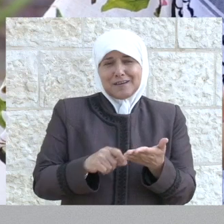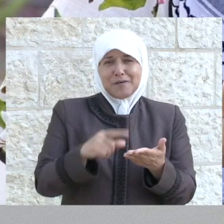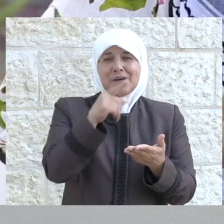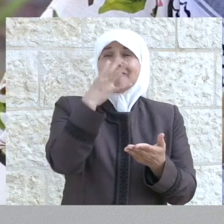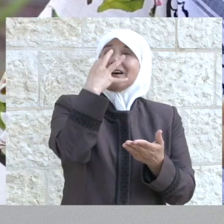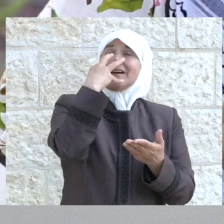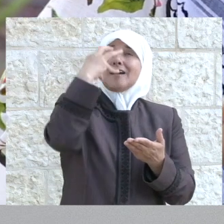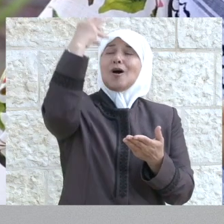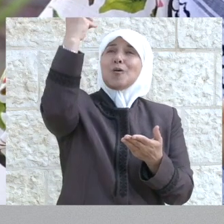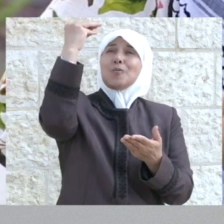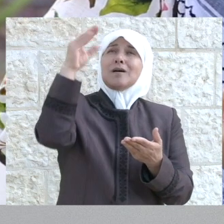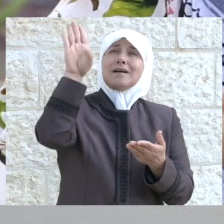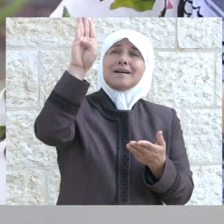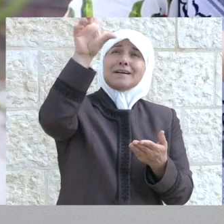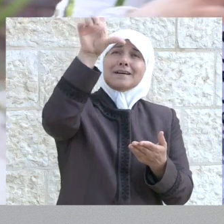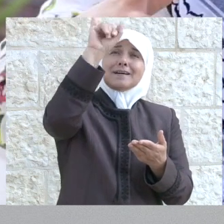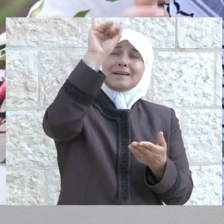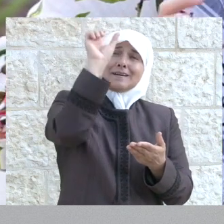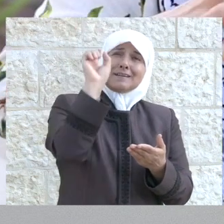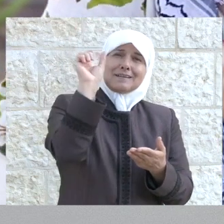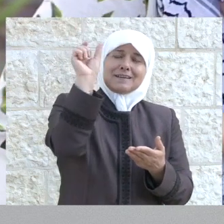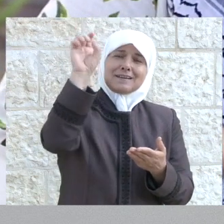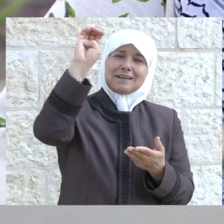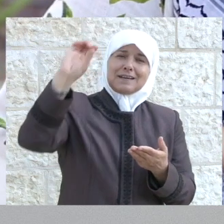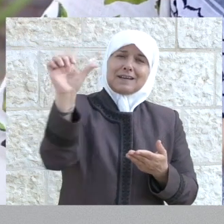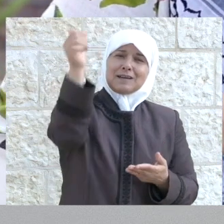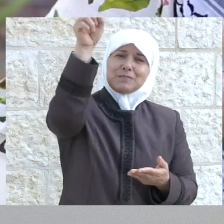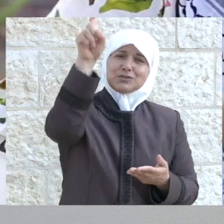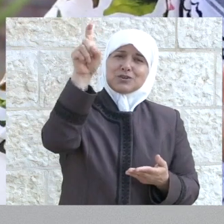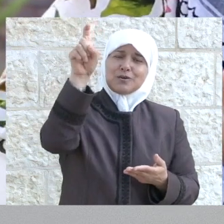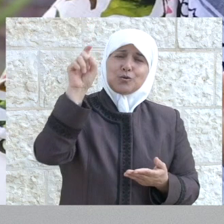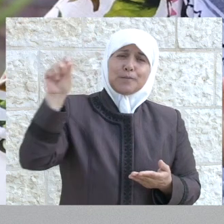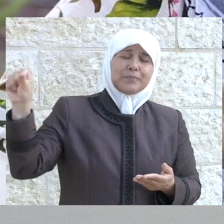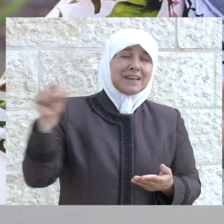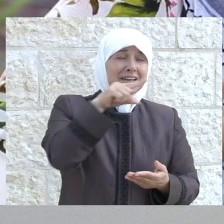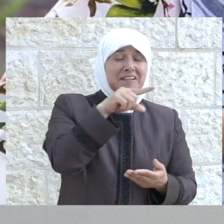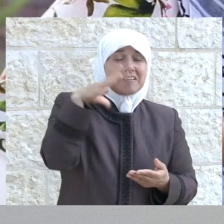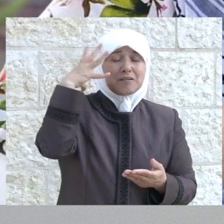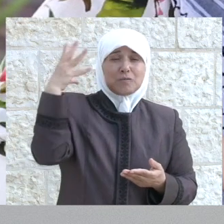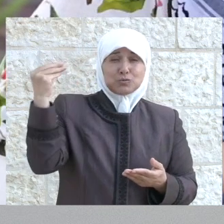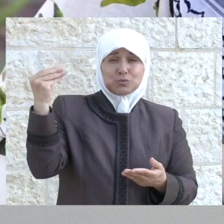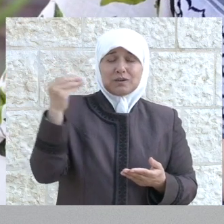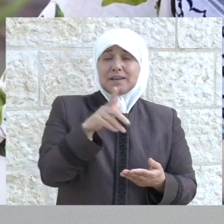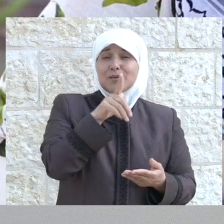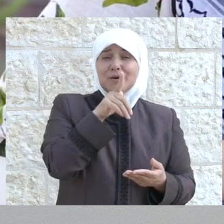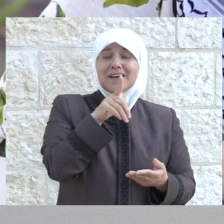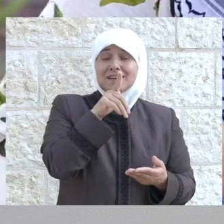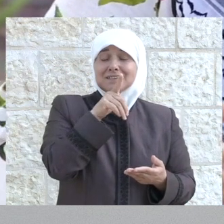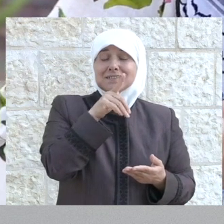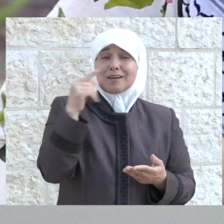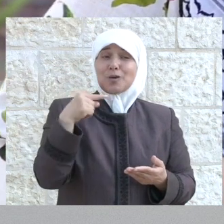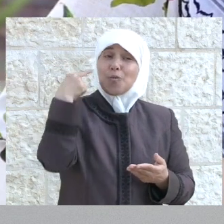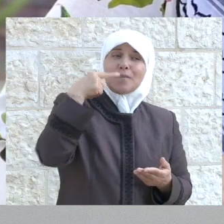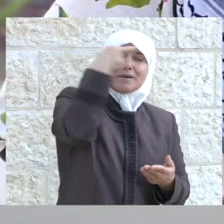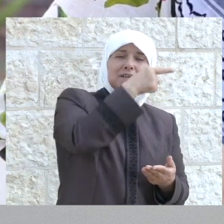كتب رواية أرواح كليمنجارو كنت جداً سعيدة، شعرت إنه خلد الرحلة من خلال الرواية.